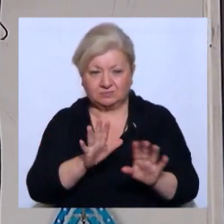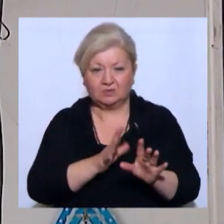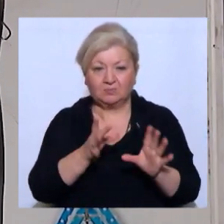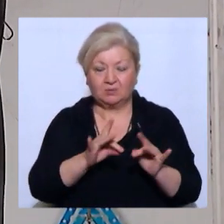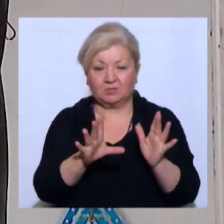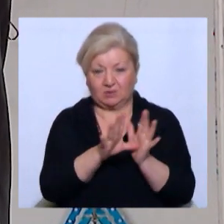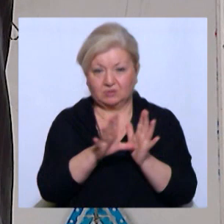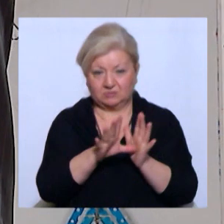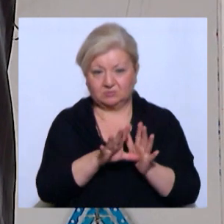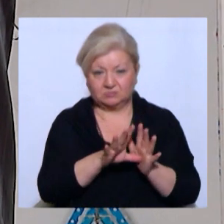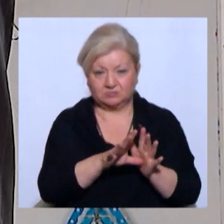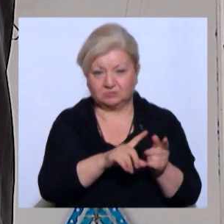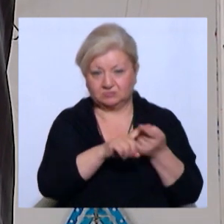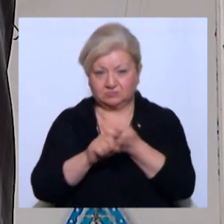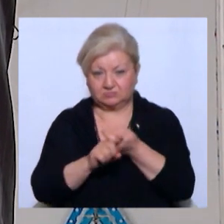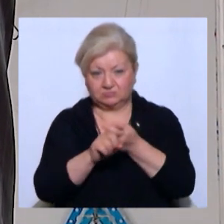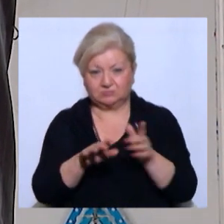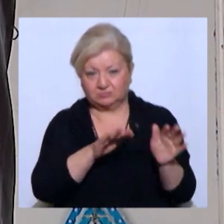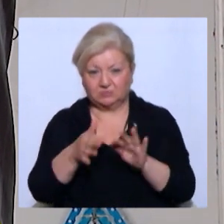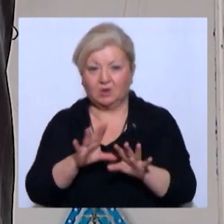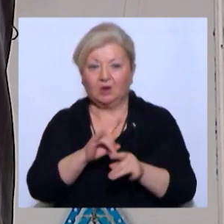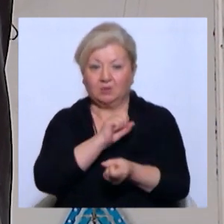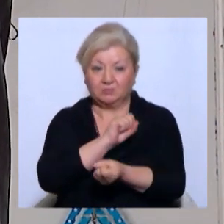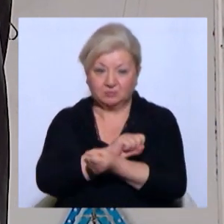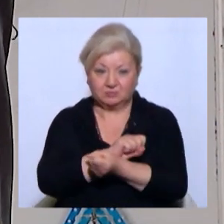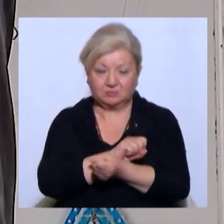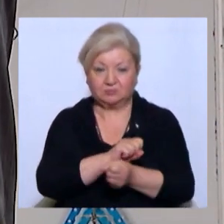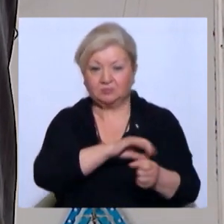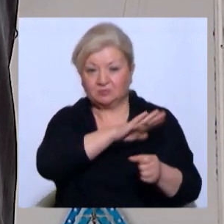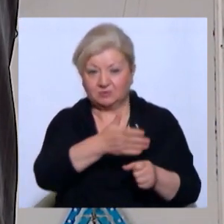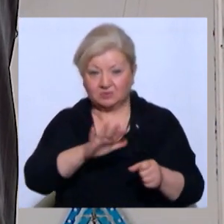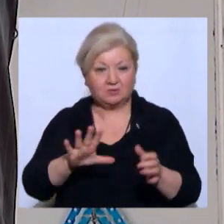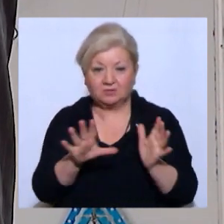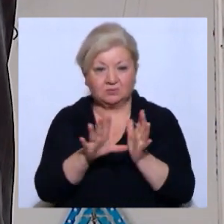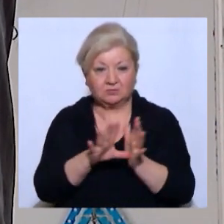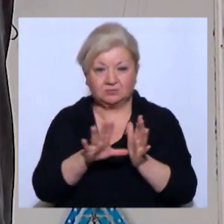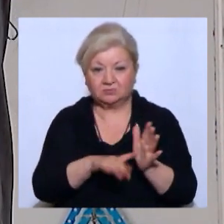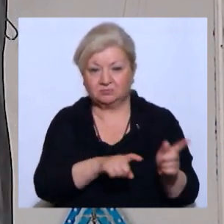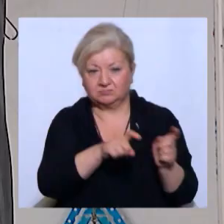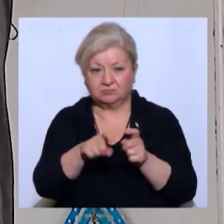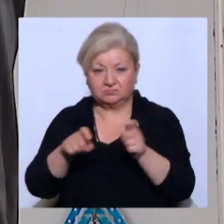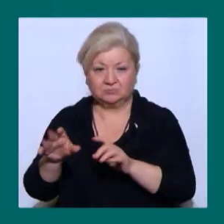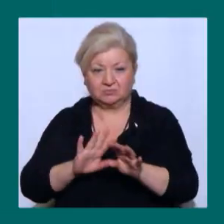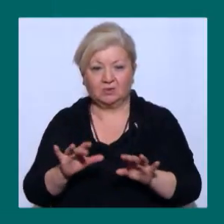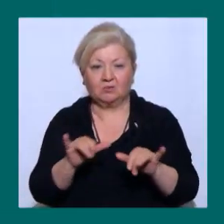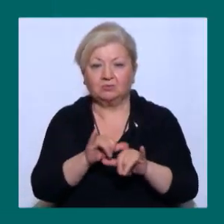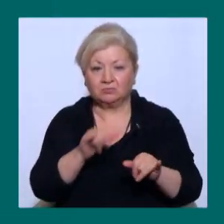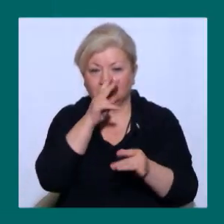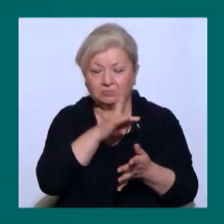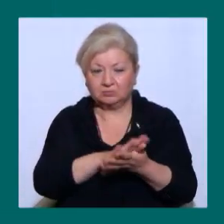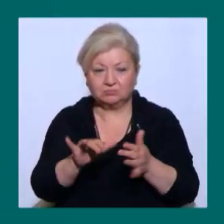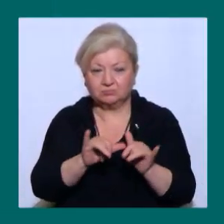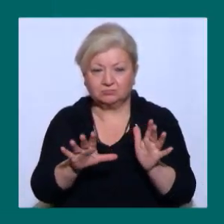მაგრამ გადააქვს ენერგია. მდგარ ტალღას არც ენერგია გადააქვს, მას სად იკარგება ის ენერგია,